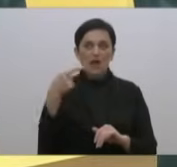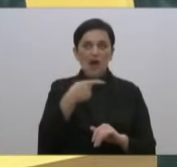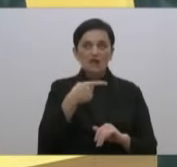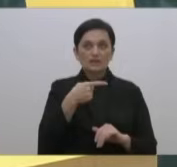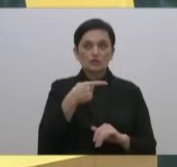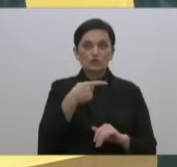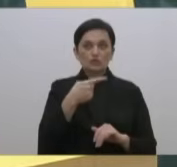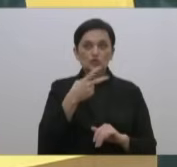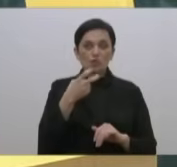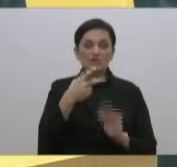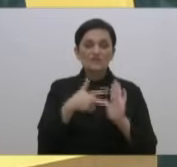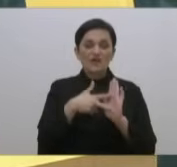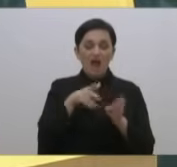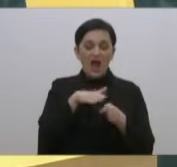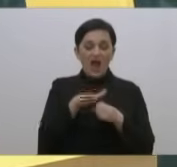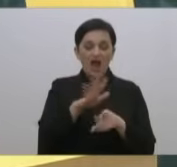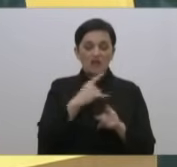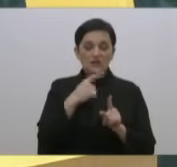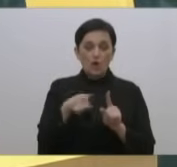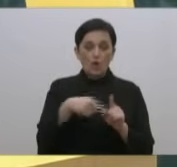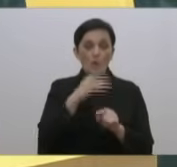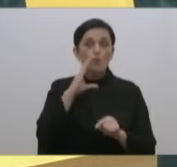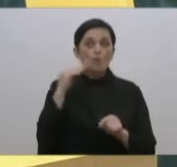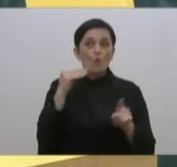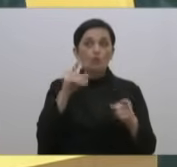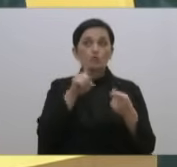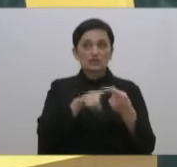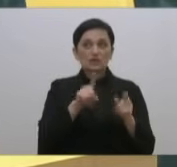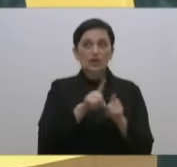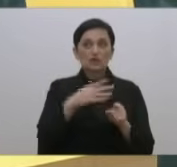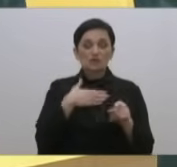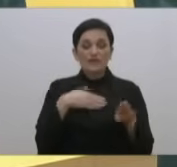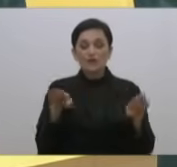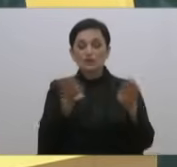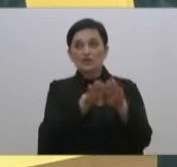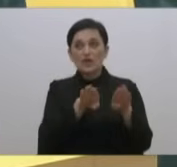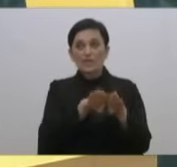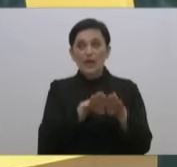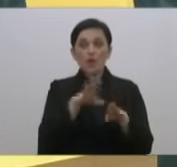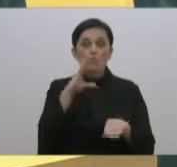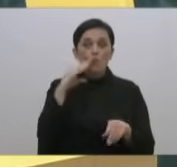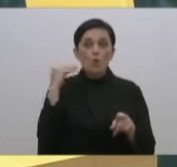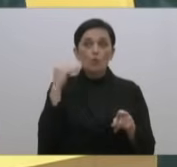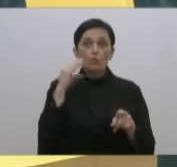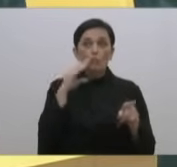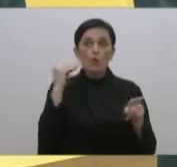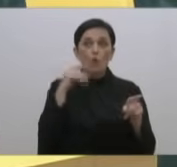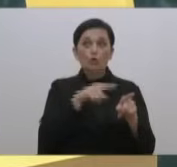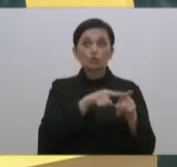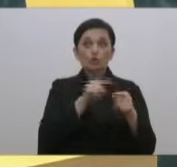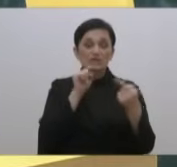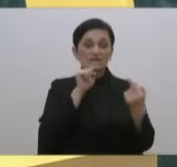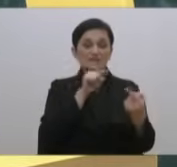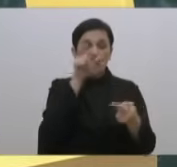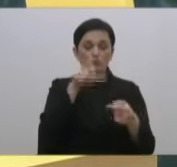atas o tărva, nu este arasulițeli. Ta aseve, Moldova, în dacă și revist, trebuie home, ce nișe dar reba. Moldova, Moldovis, în